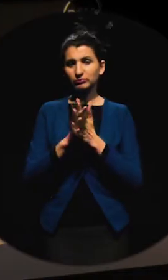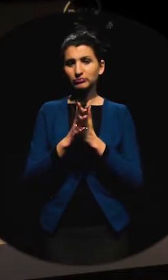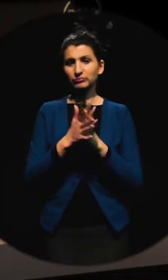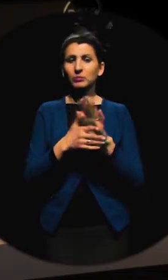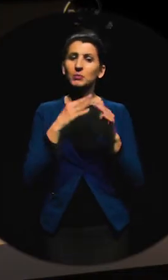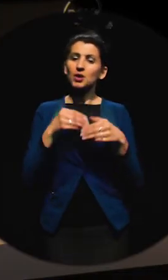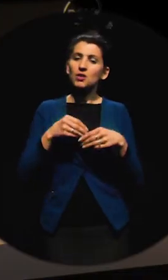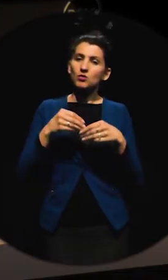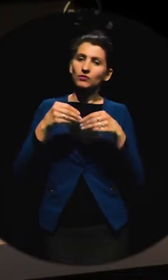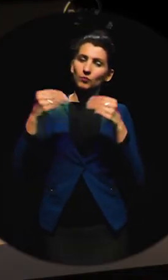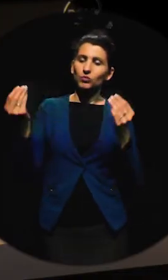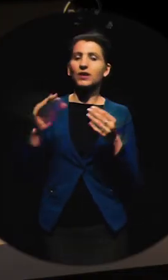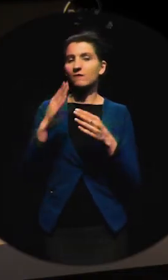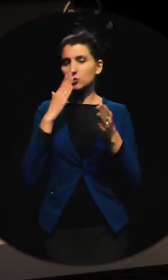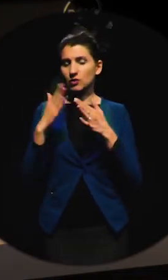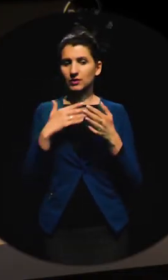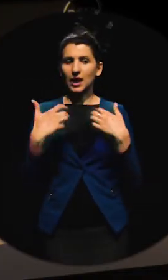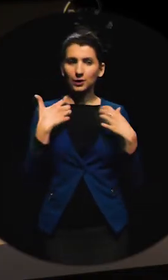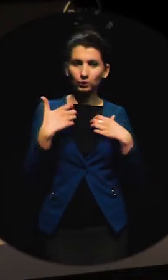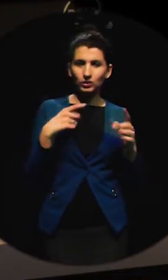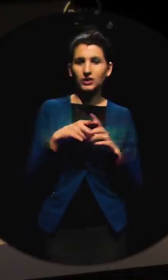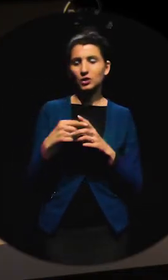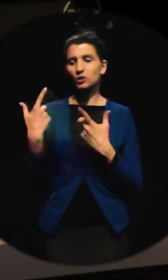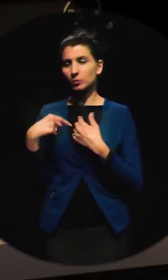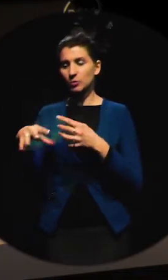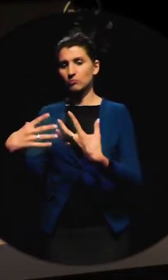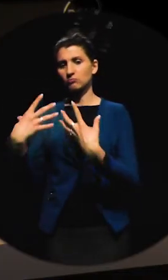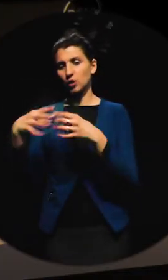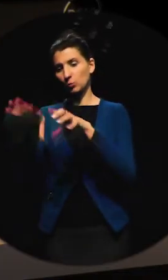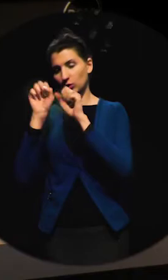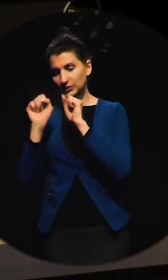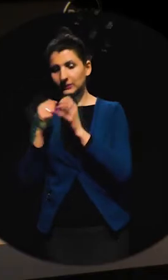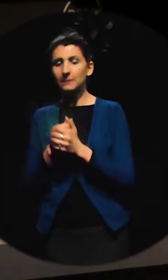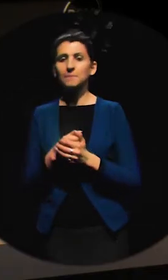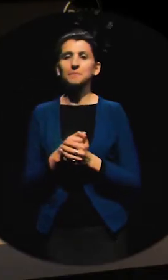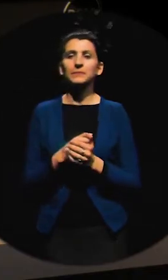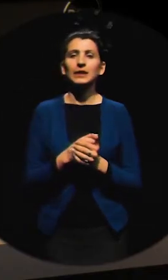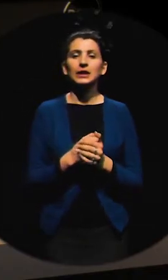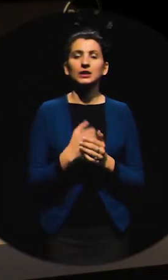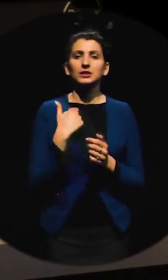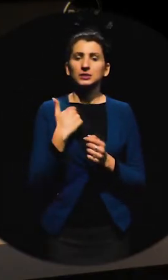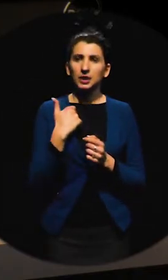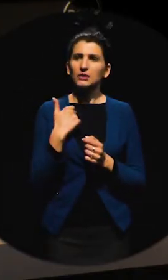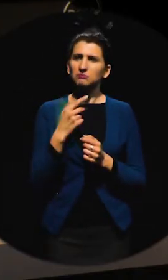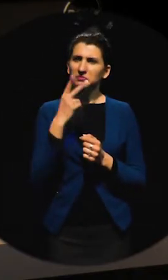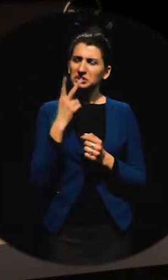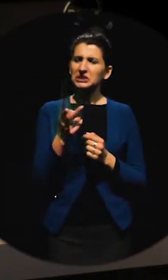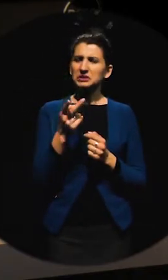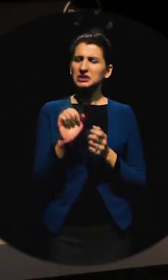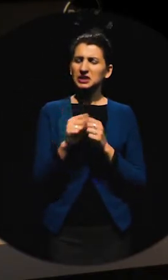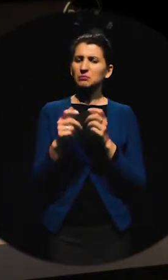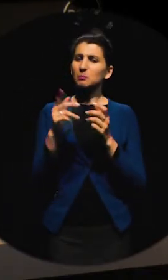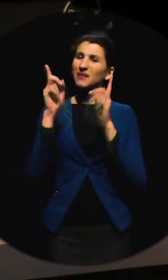aktorzy, i widzowie tego teatru. I w tym spektaklu wydaje mi się najdoskonalej właśnie mając za tło ten